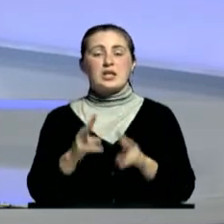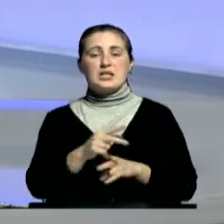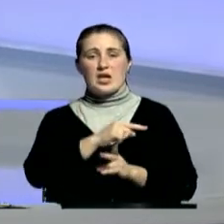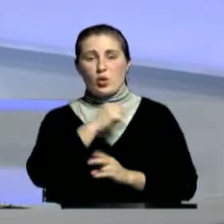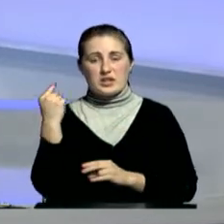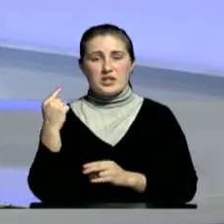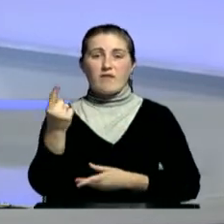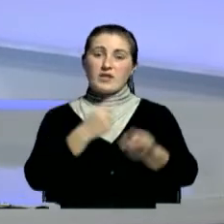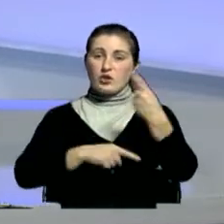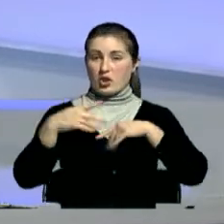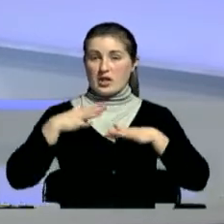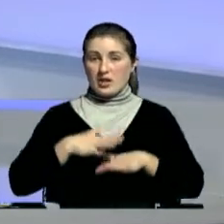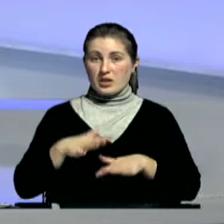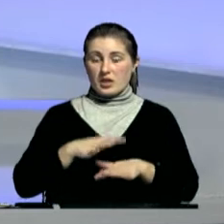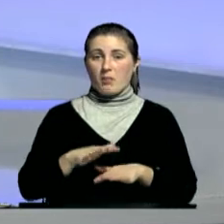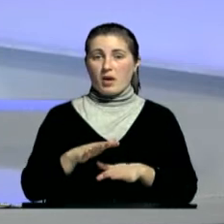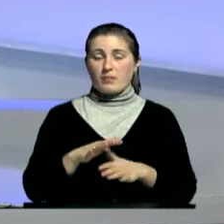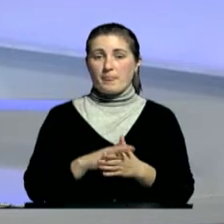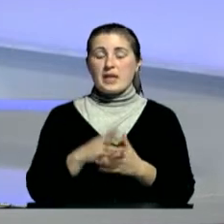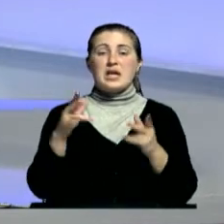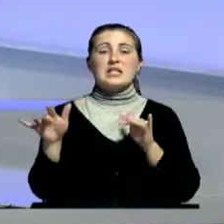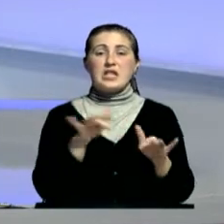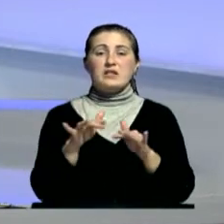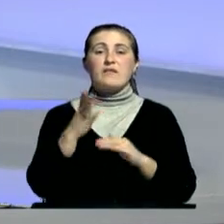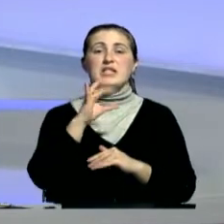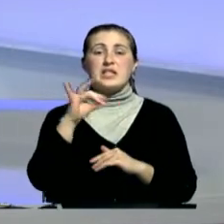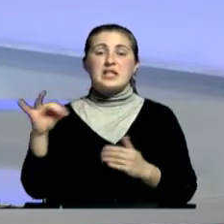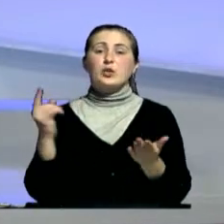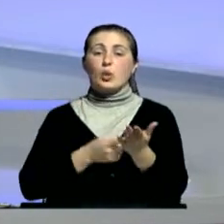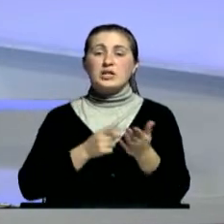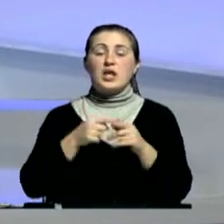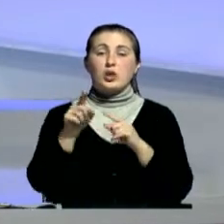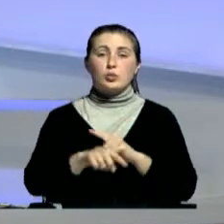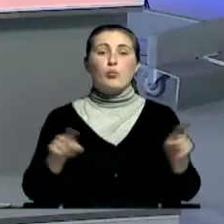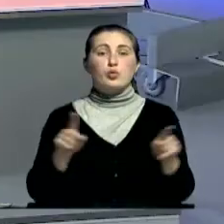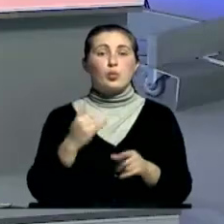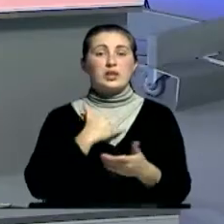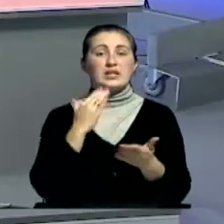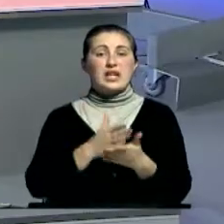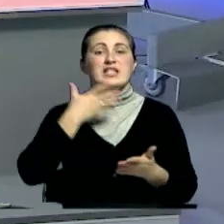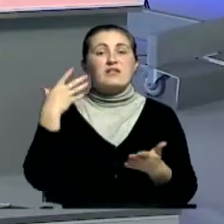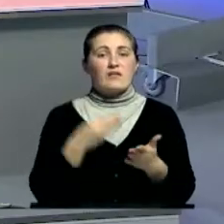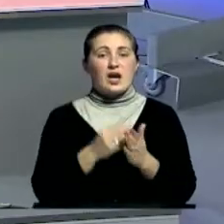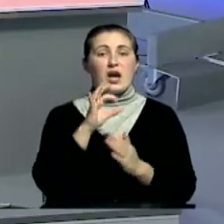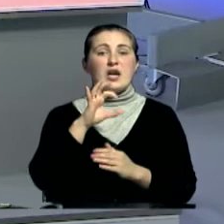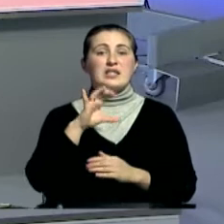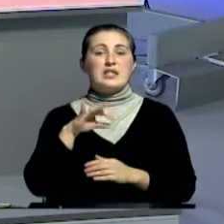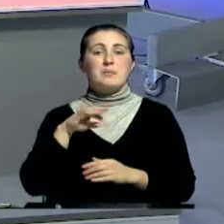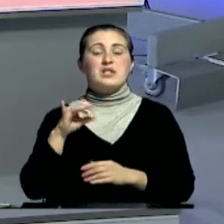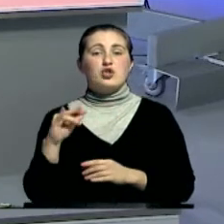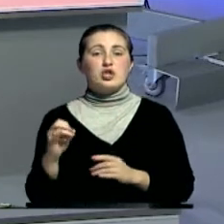России. Возвращение Крыма, действия в Сирии доказало о том, что у нас есть свои асимметричные